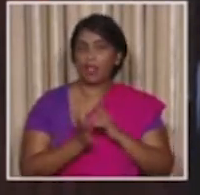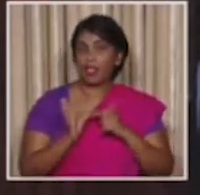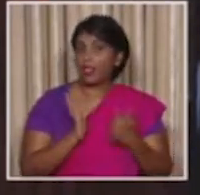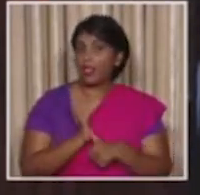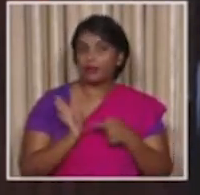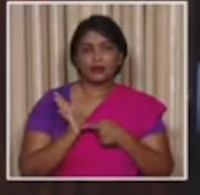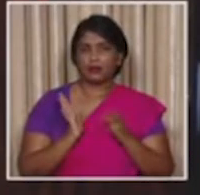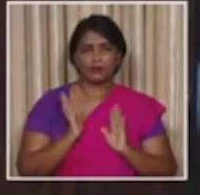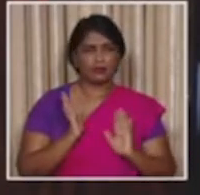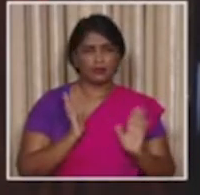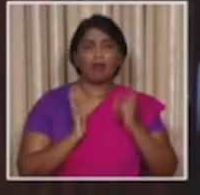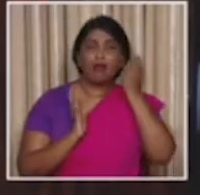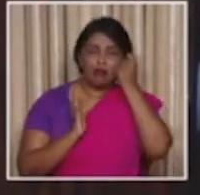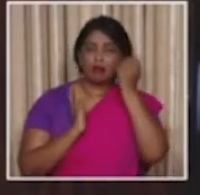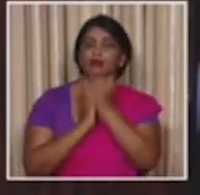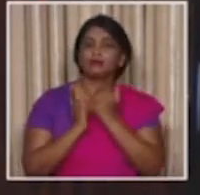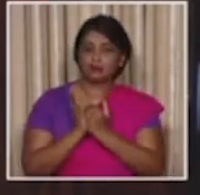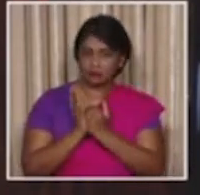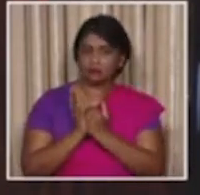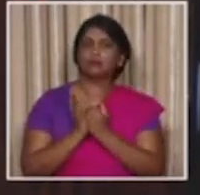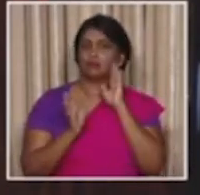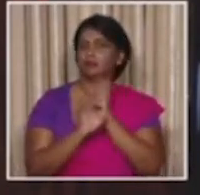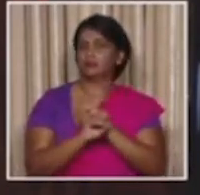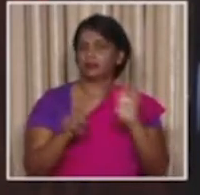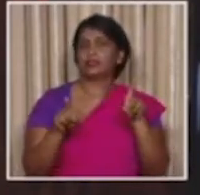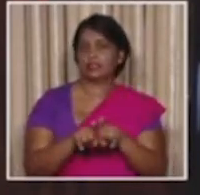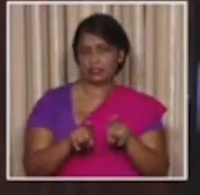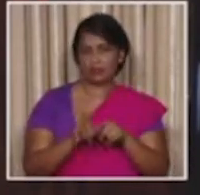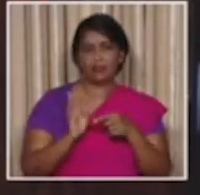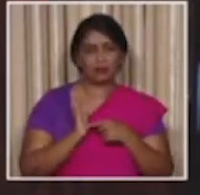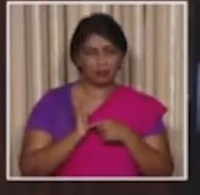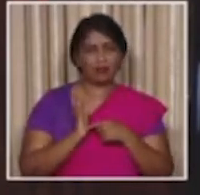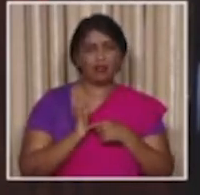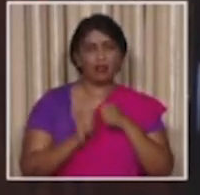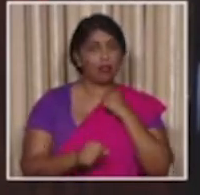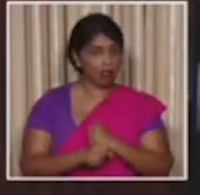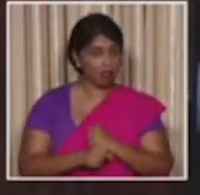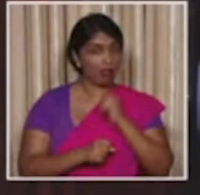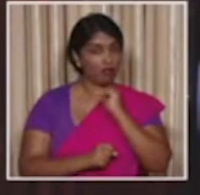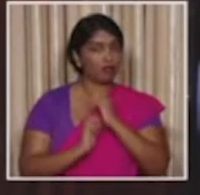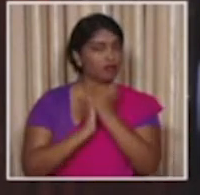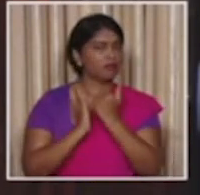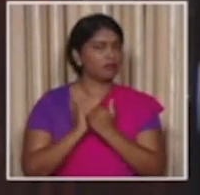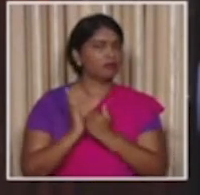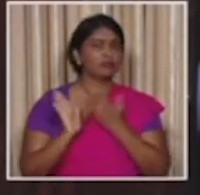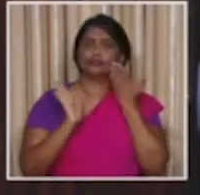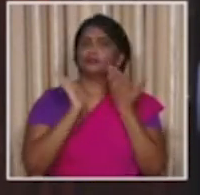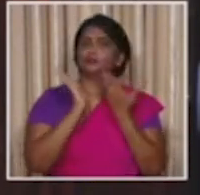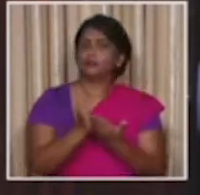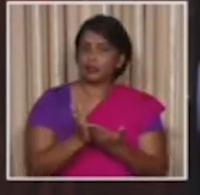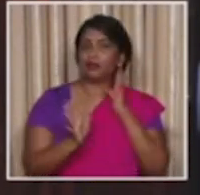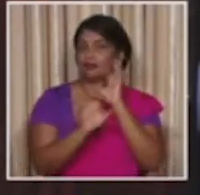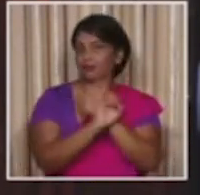නෙමෙයි. ඒක යෝජනාවක් සහ ඊට පස්සේ ඒක ප්‍රකාශයක් විදිහට තමයි යන්නේ. ඒක ආණ්ඩුවේ න්‍යායපත්‍රයේ විසින් ඉදිරිපත් කරන